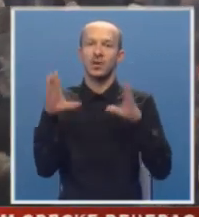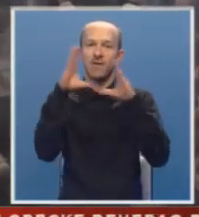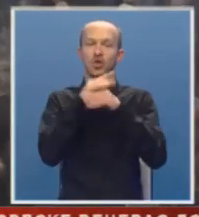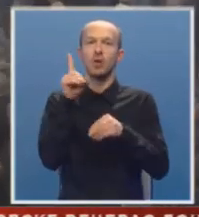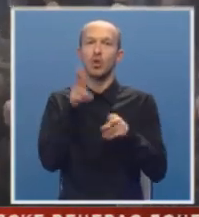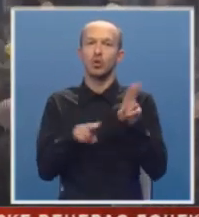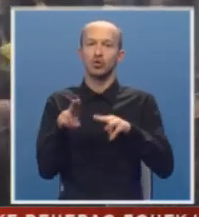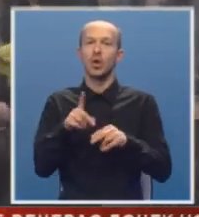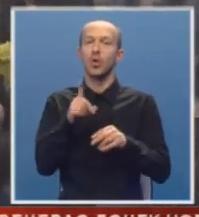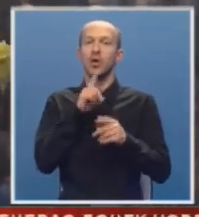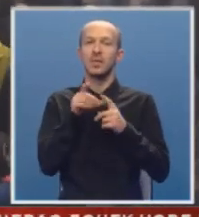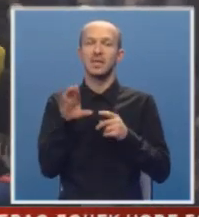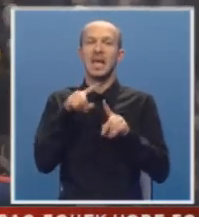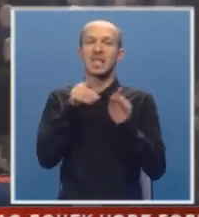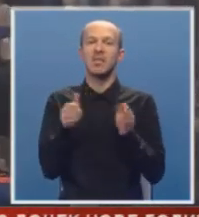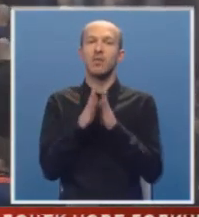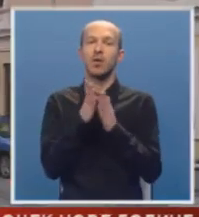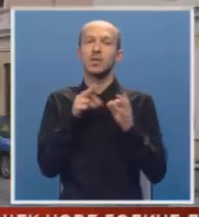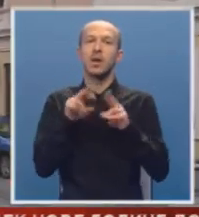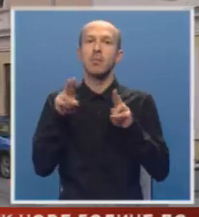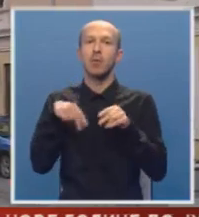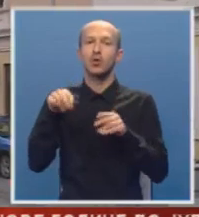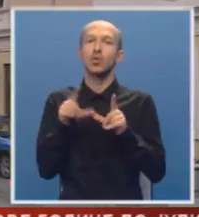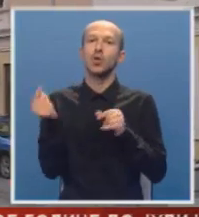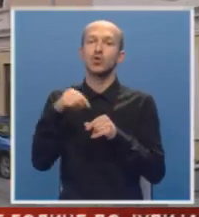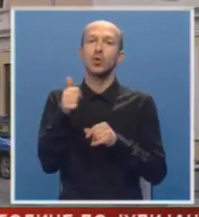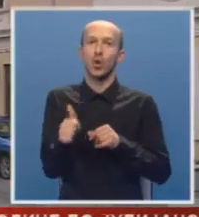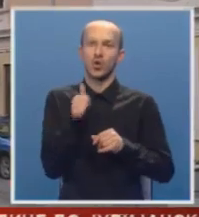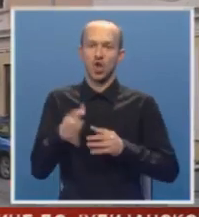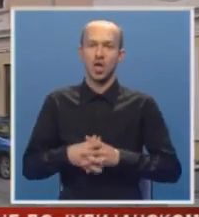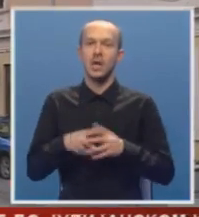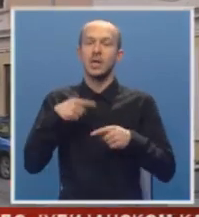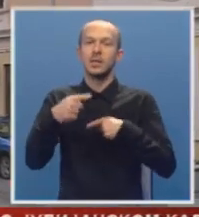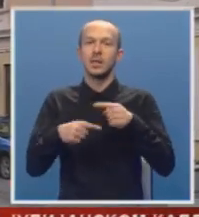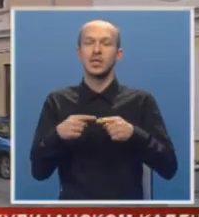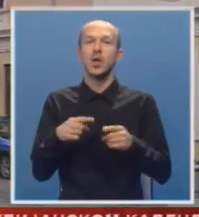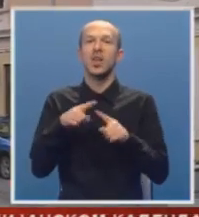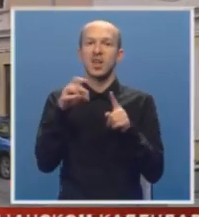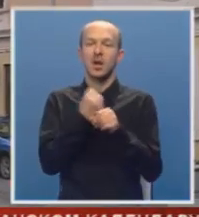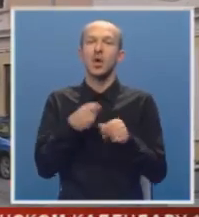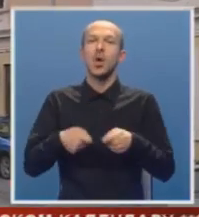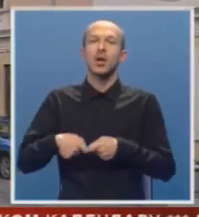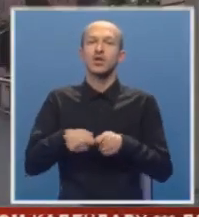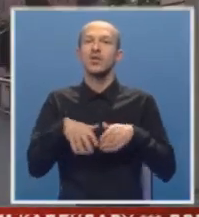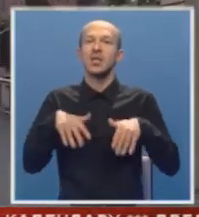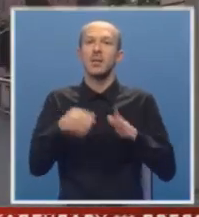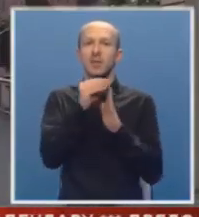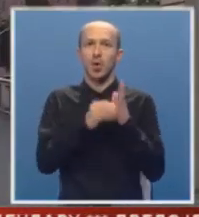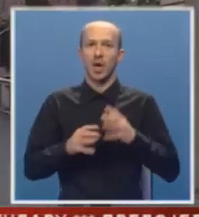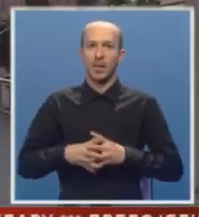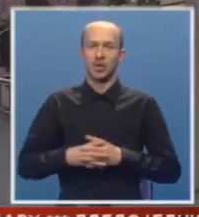večernjeg bogosluženja kojim se crkva moli za blagoslov u nastupajućoj godini, tradicionalno na trgu organizovan je zabavni